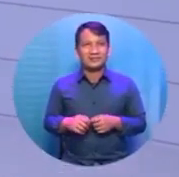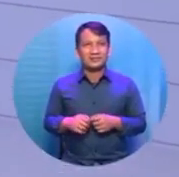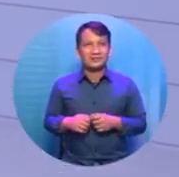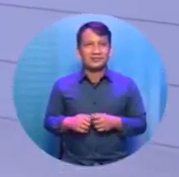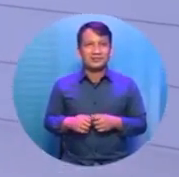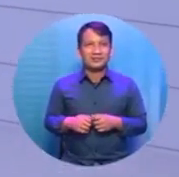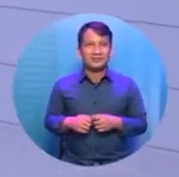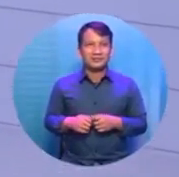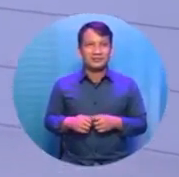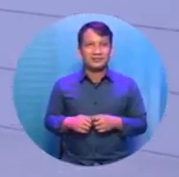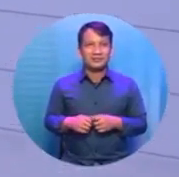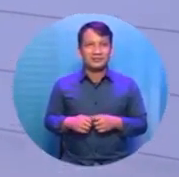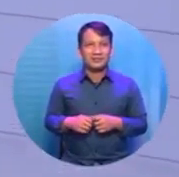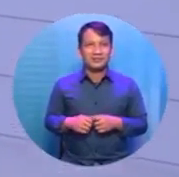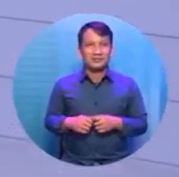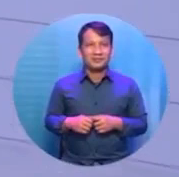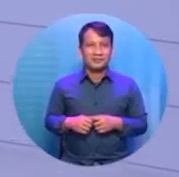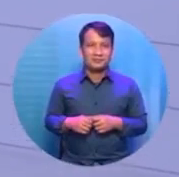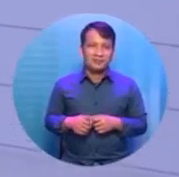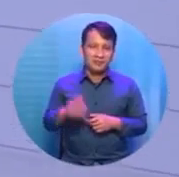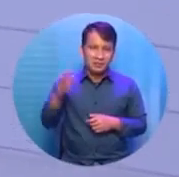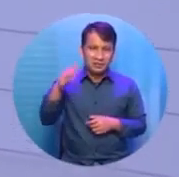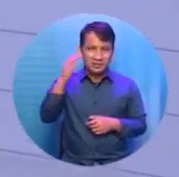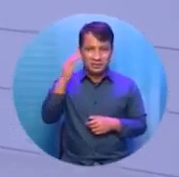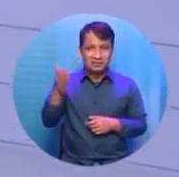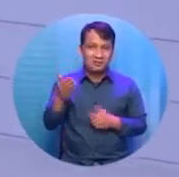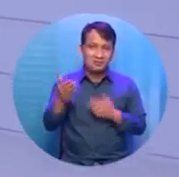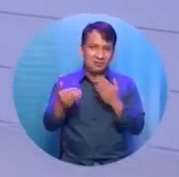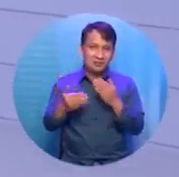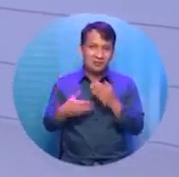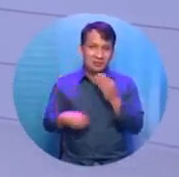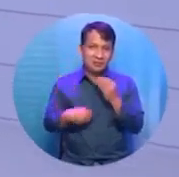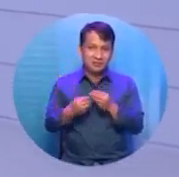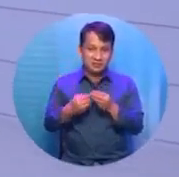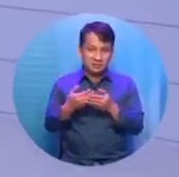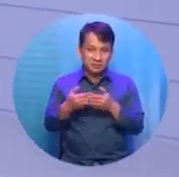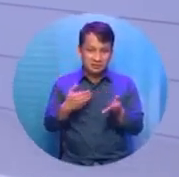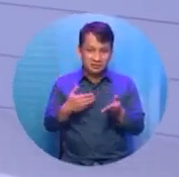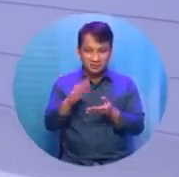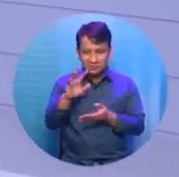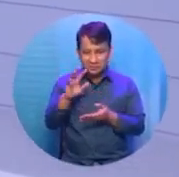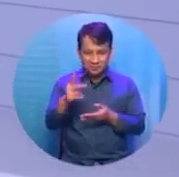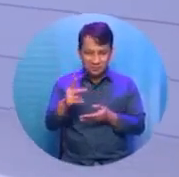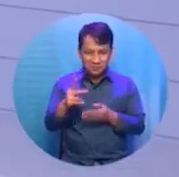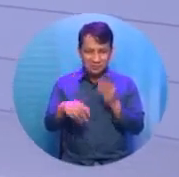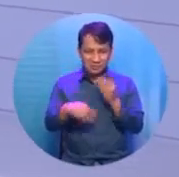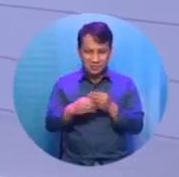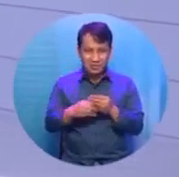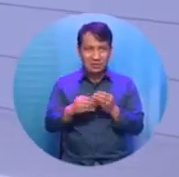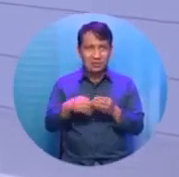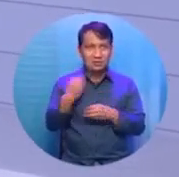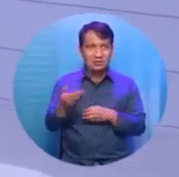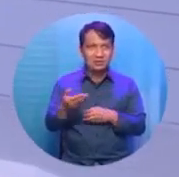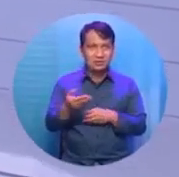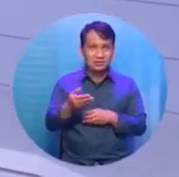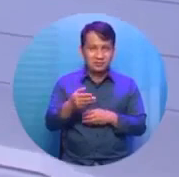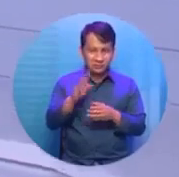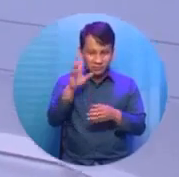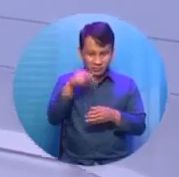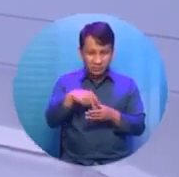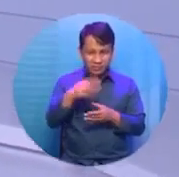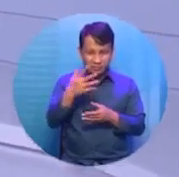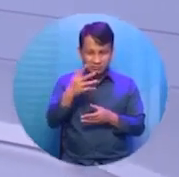Okay. Ma'am, dahil dyan, bukod sa 5,000 pesos, meron kang